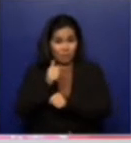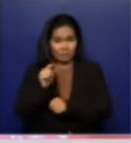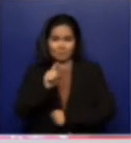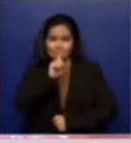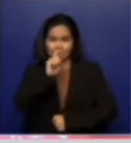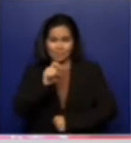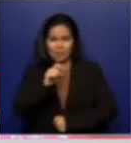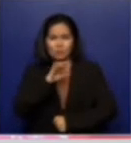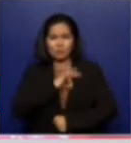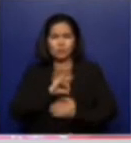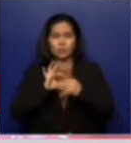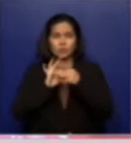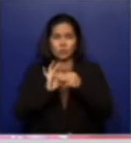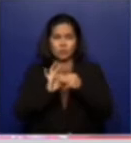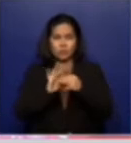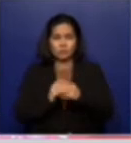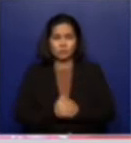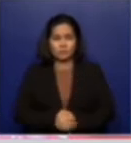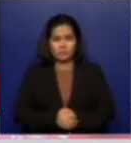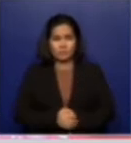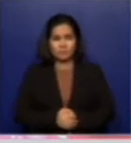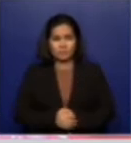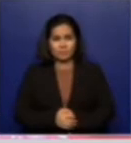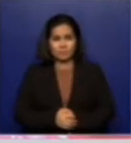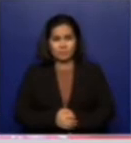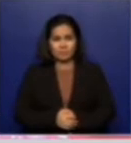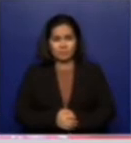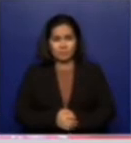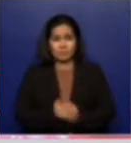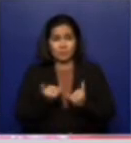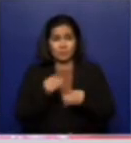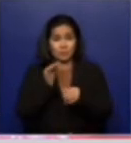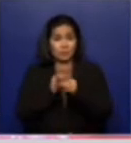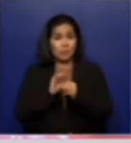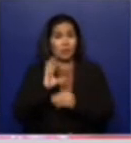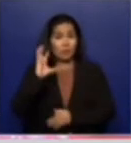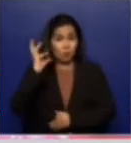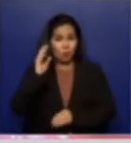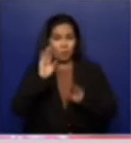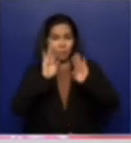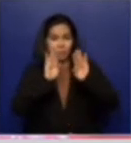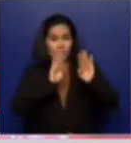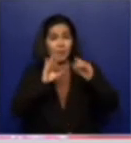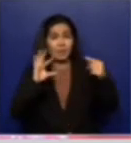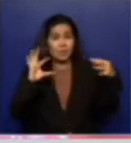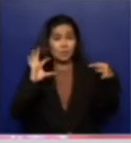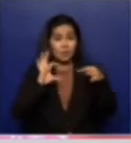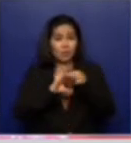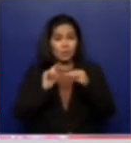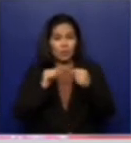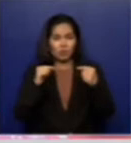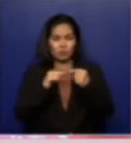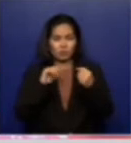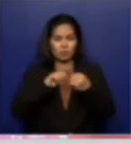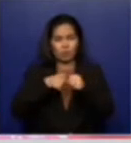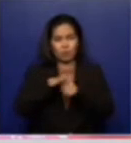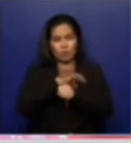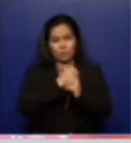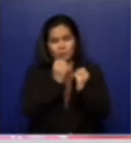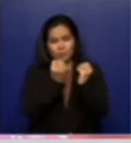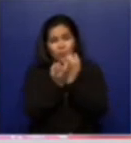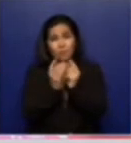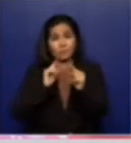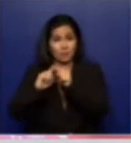ที่น่าเป็นห่วงโดยเฉพาะอย่างยิ่งธนาคารโลกได้ประมาณการถึงสถานการณ์โควิดเอาไว้บอกว่าจ